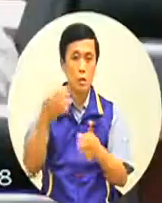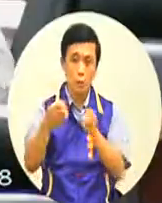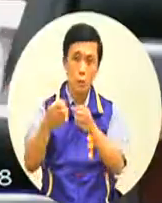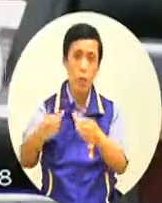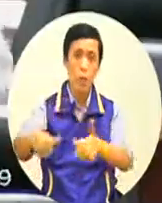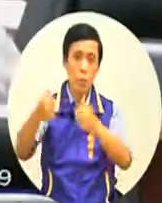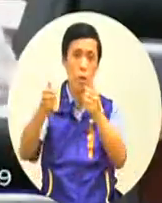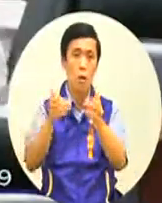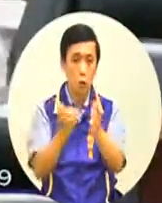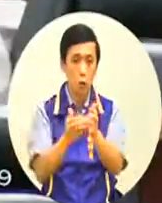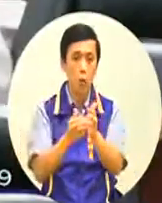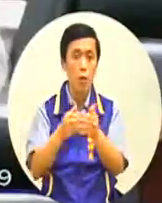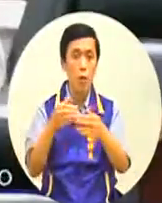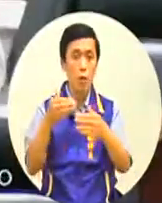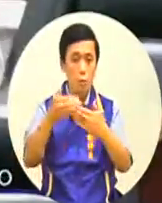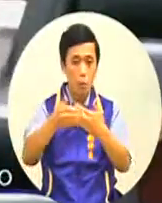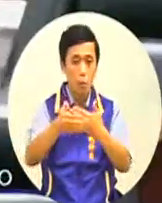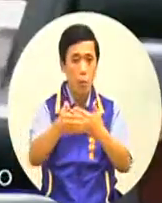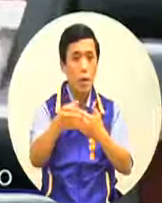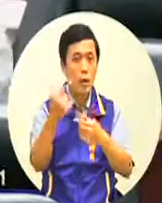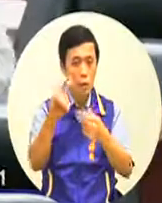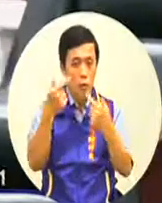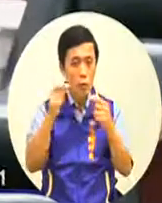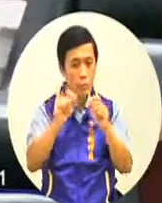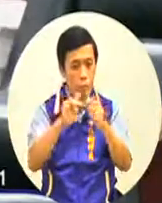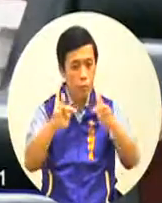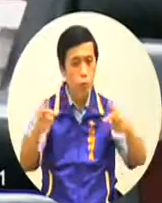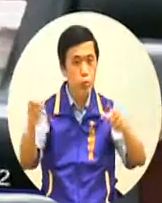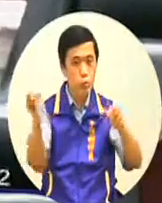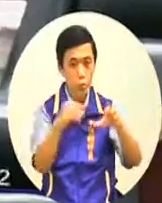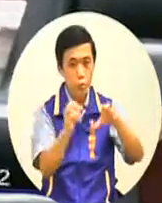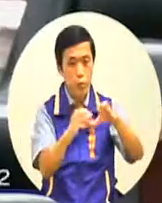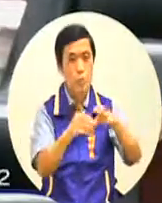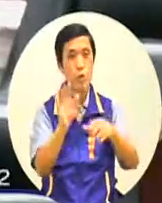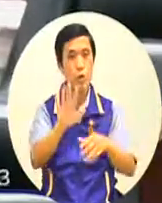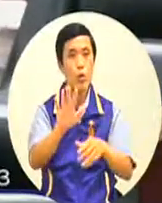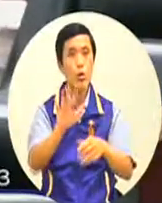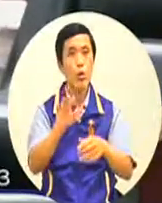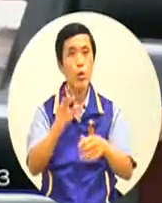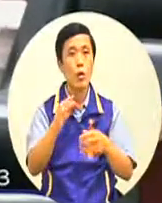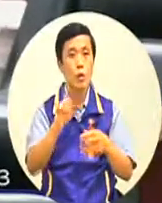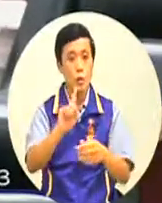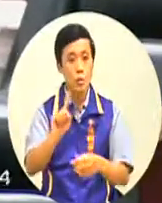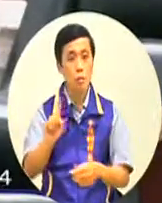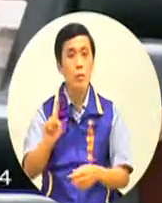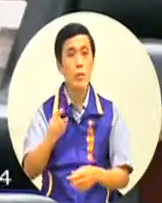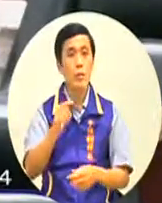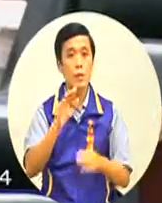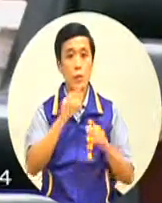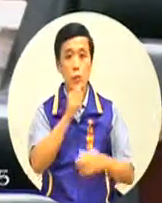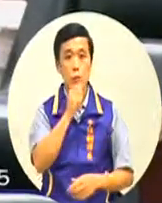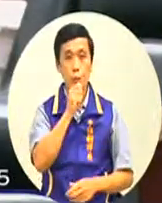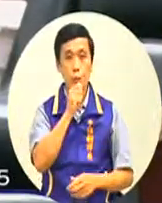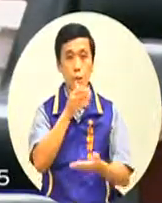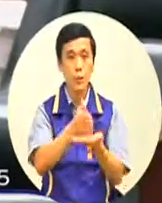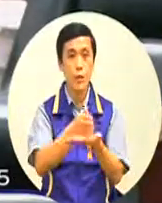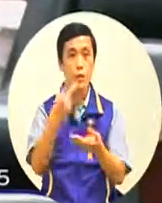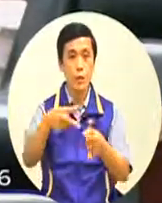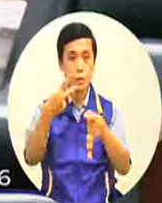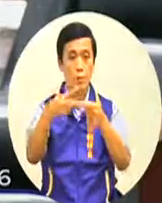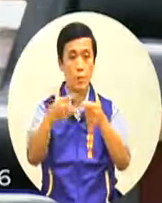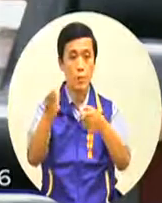间其实有很多其他因素加进来，可是没关系，我相信没有什么比孩子 好。再两分